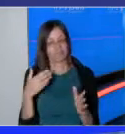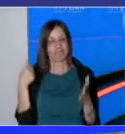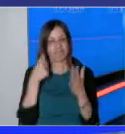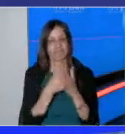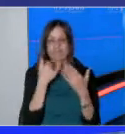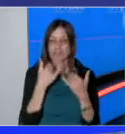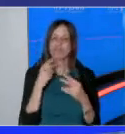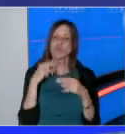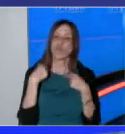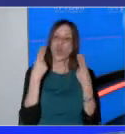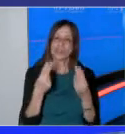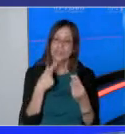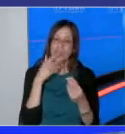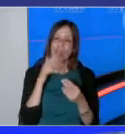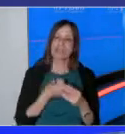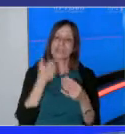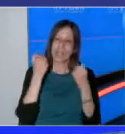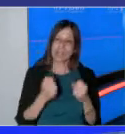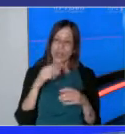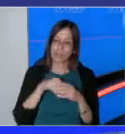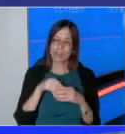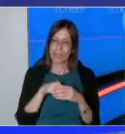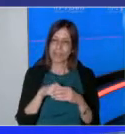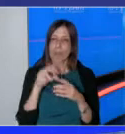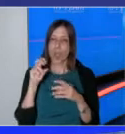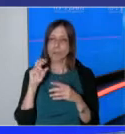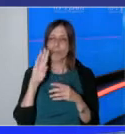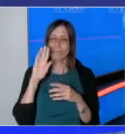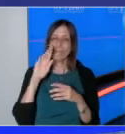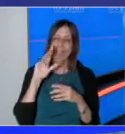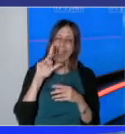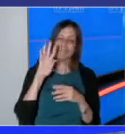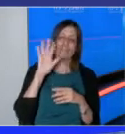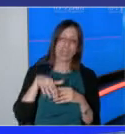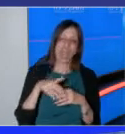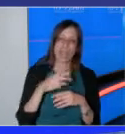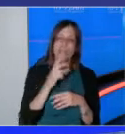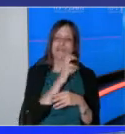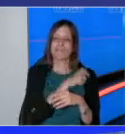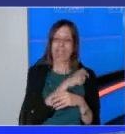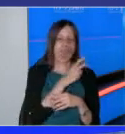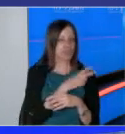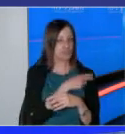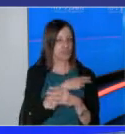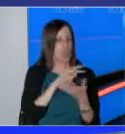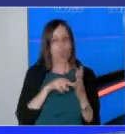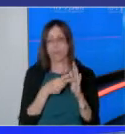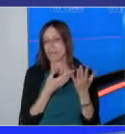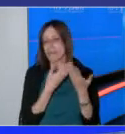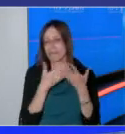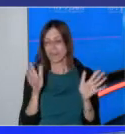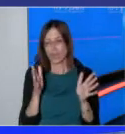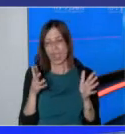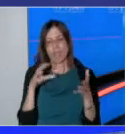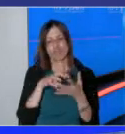זה. אנחנו שוב חוזרים ואומרים, גם לשר לביטחון פנים עומר בר-לב, וגם למפכ"ל המשטרה, האולפן שלנו פתוח, משכן לילה, תשמח לארח